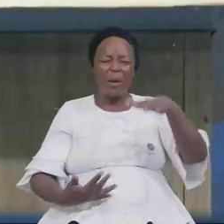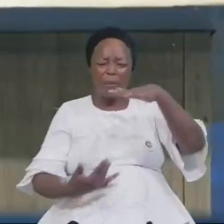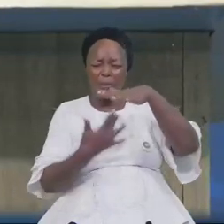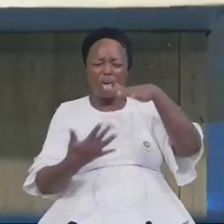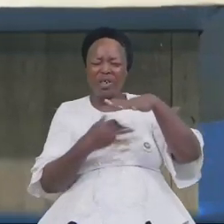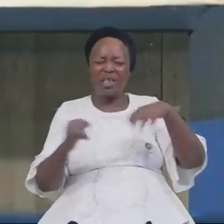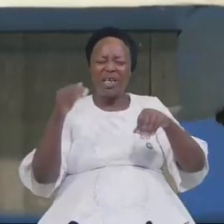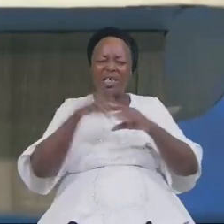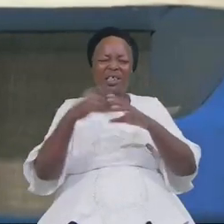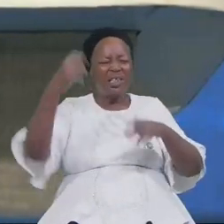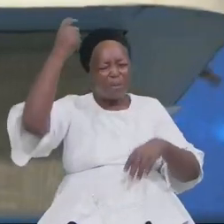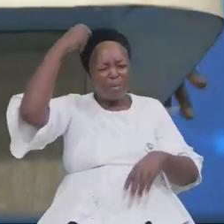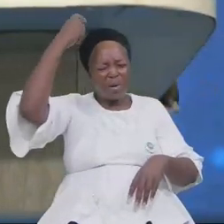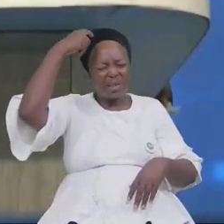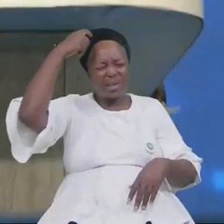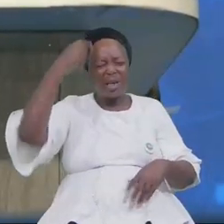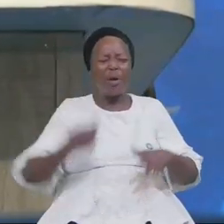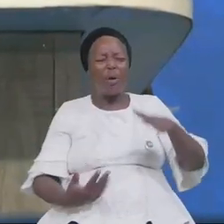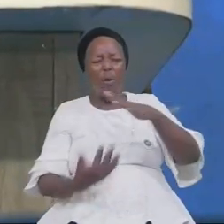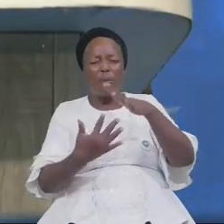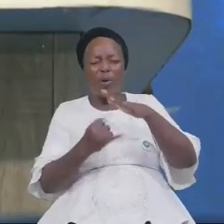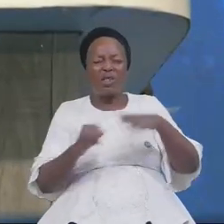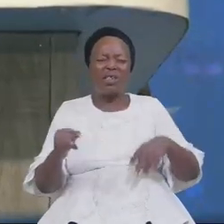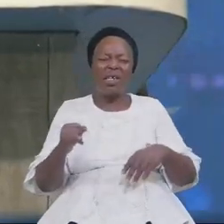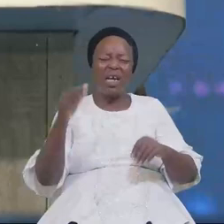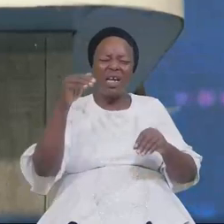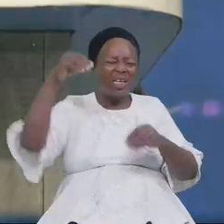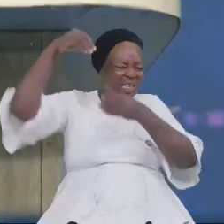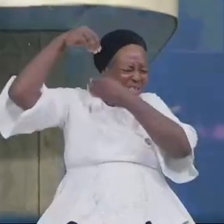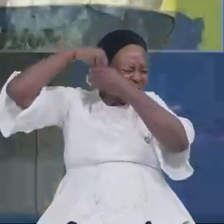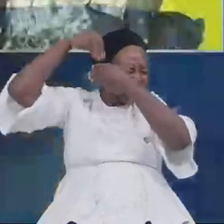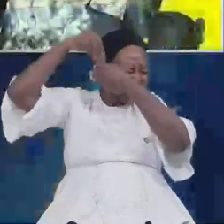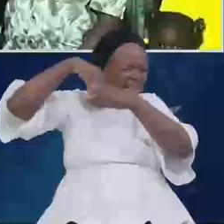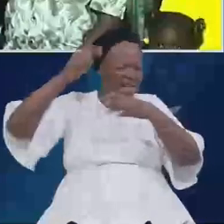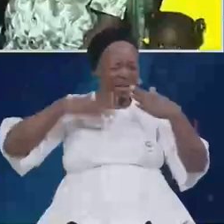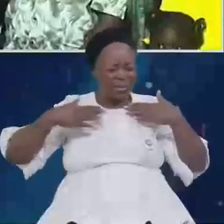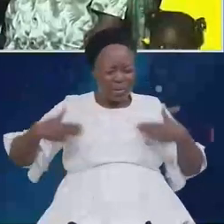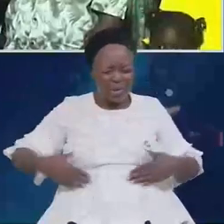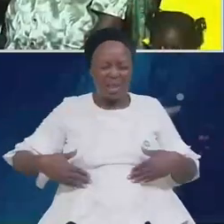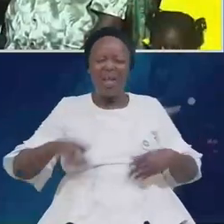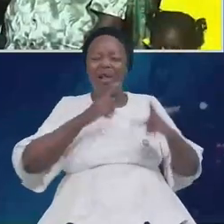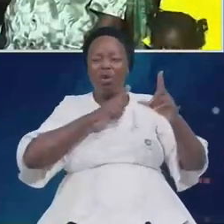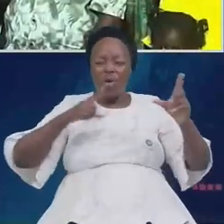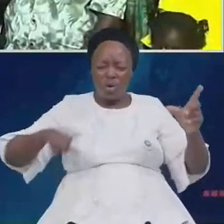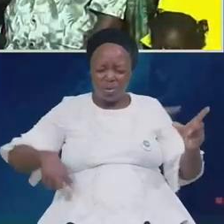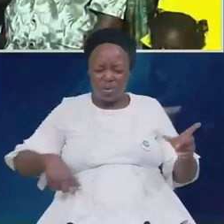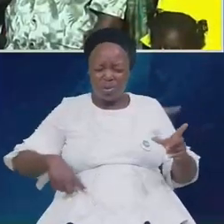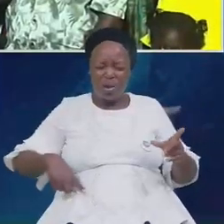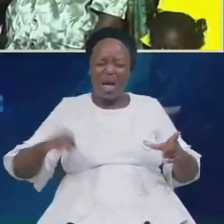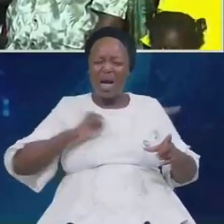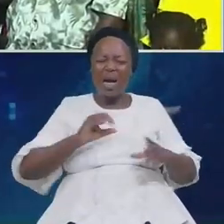brûle dans le cerveau, le feu qui brûle dans le corps. Seigneur, je mets